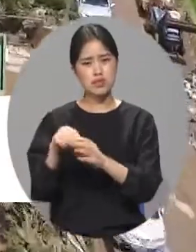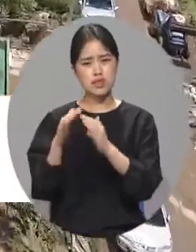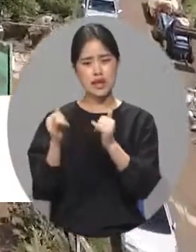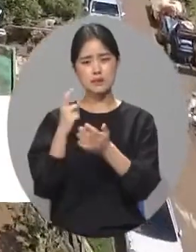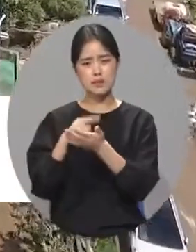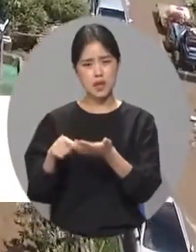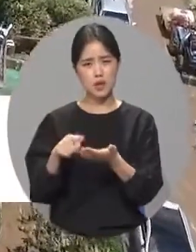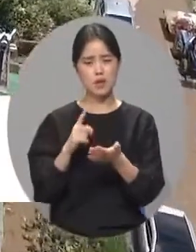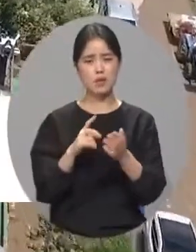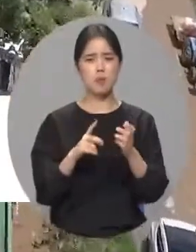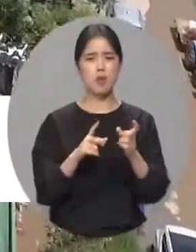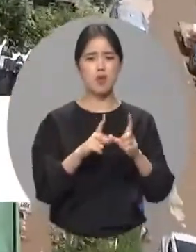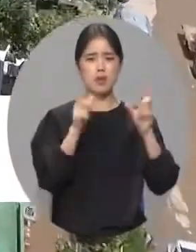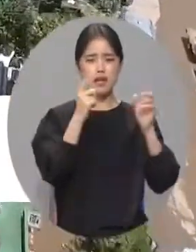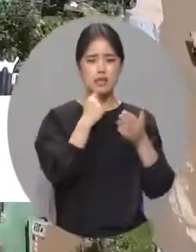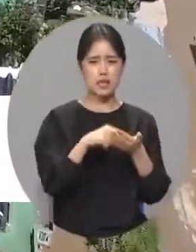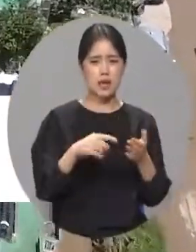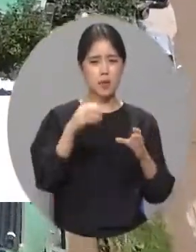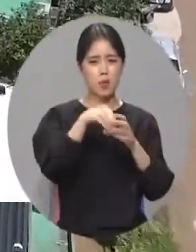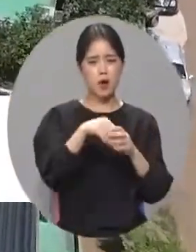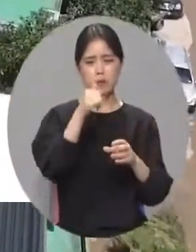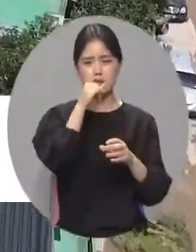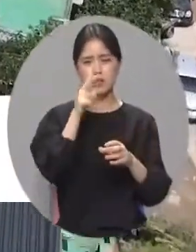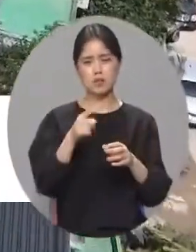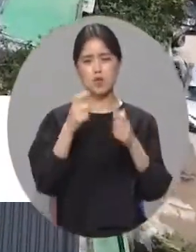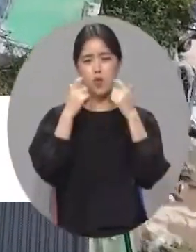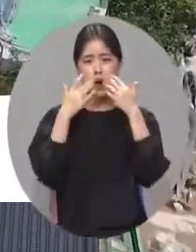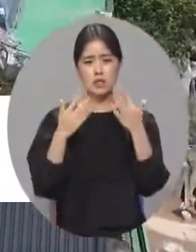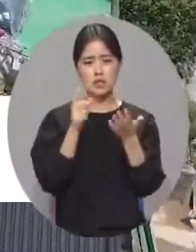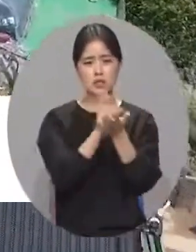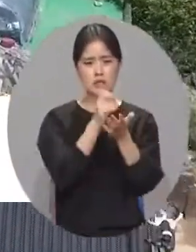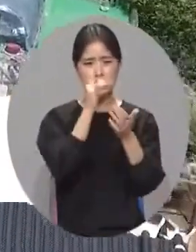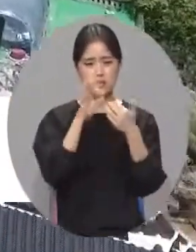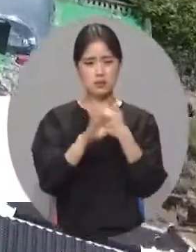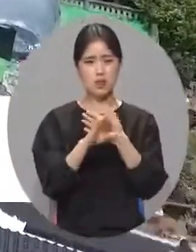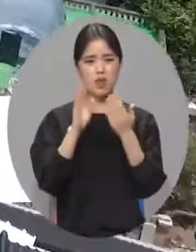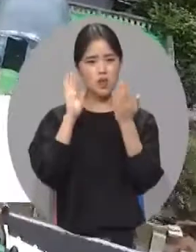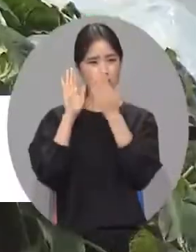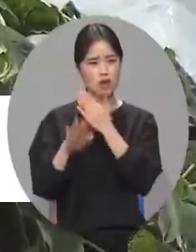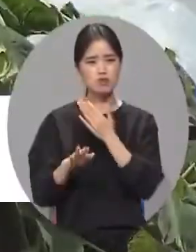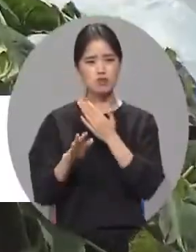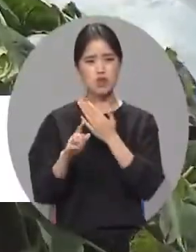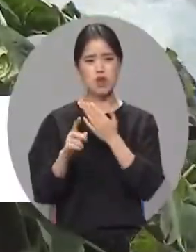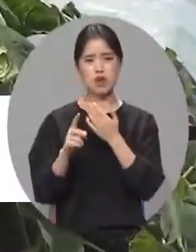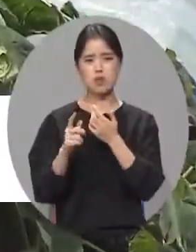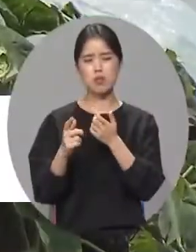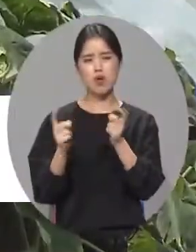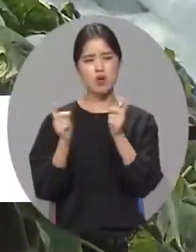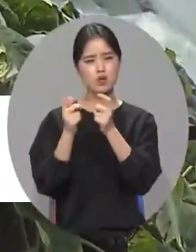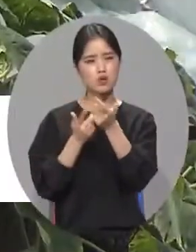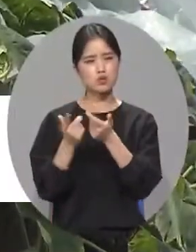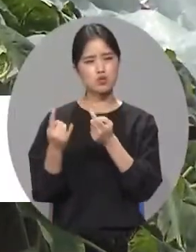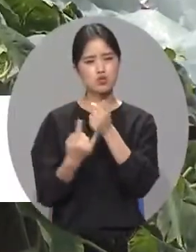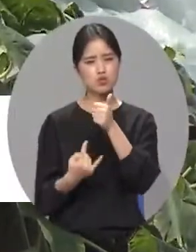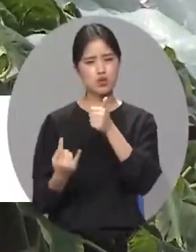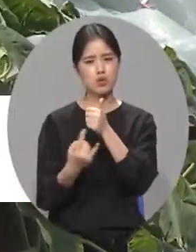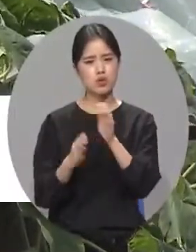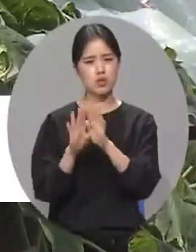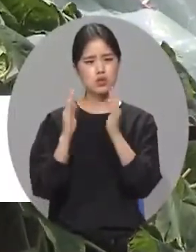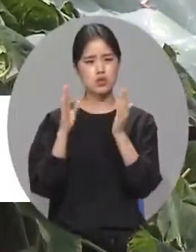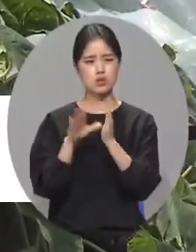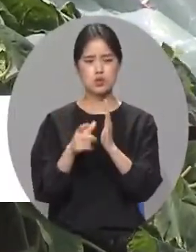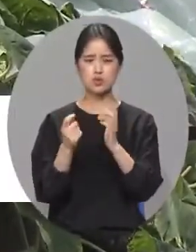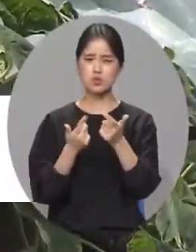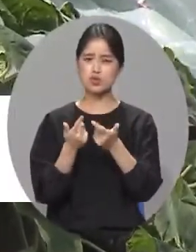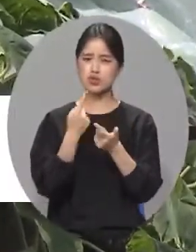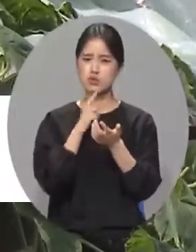부분은 자연재해에 포함된다라는 그거라도 좀 명시를 해줘야지 나중에 분쟁조정위원회 해부됐을 때 조정하기가 좀